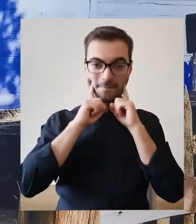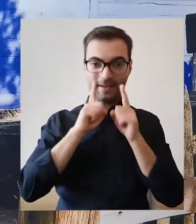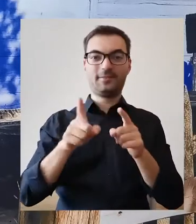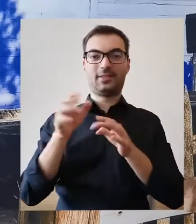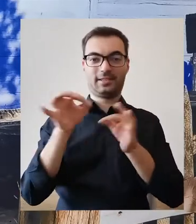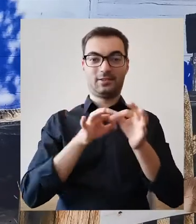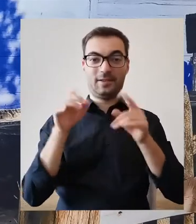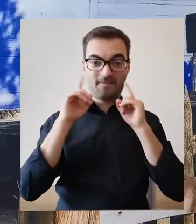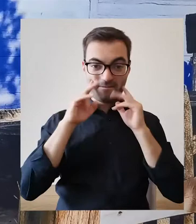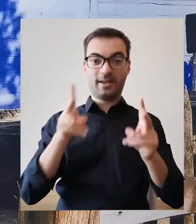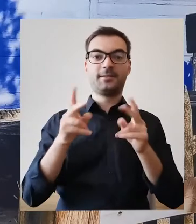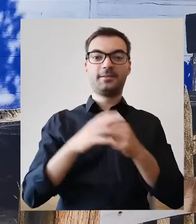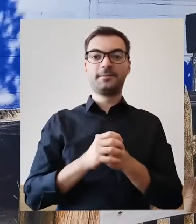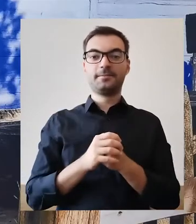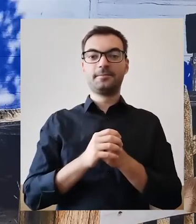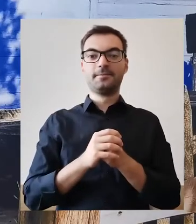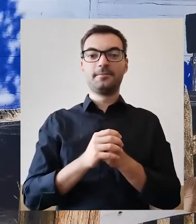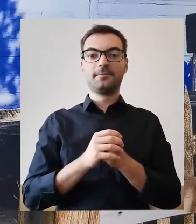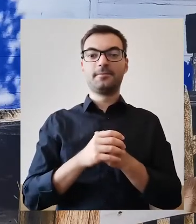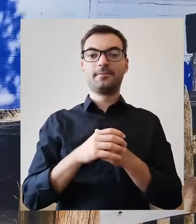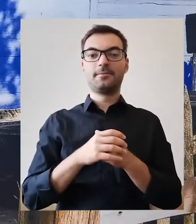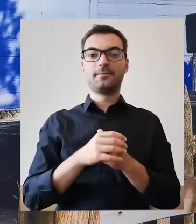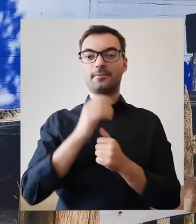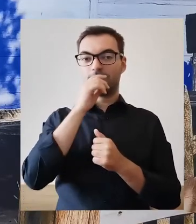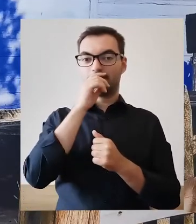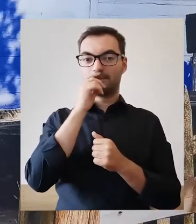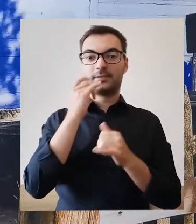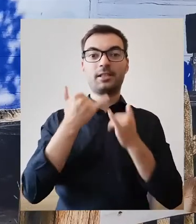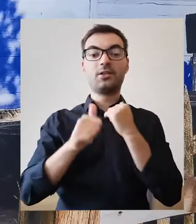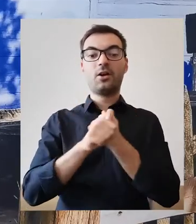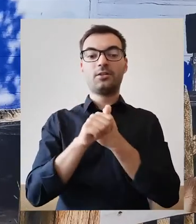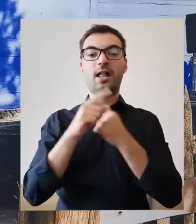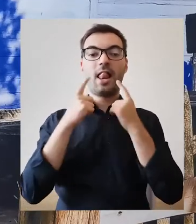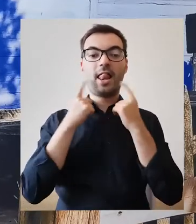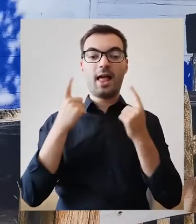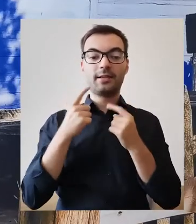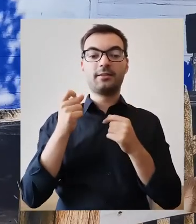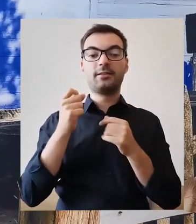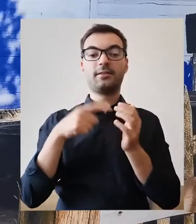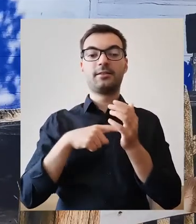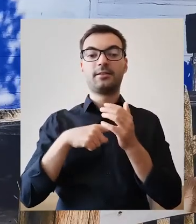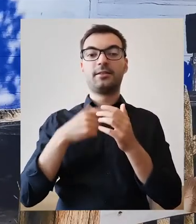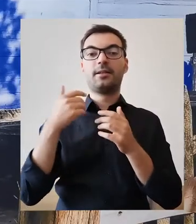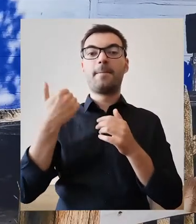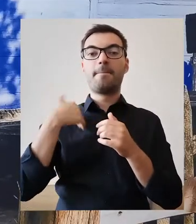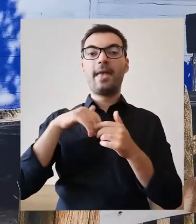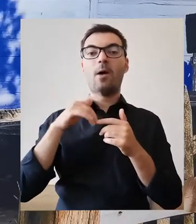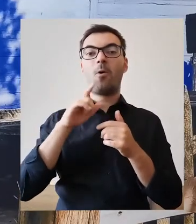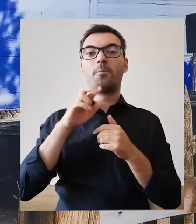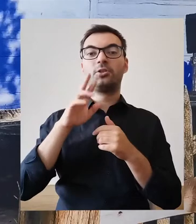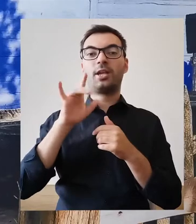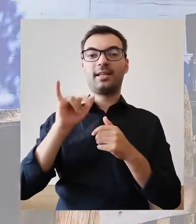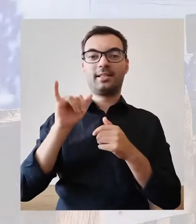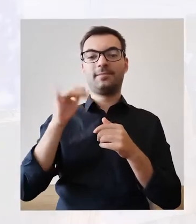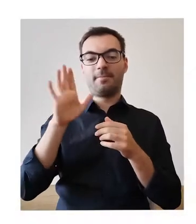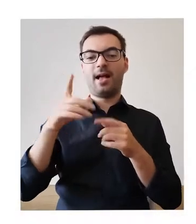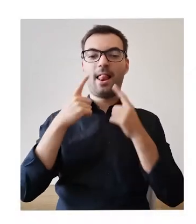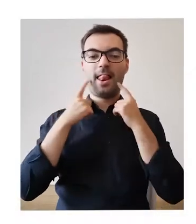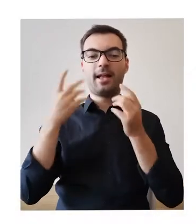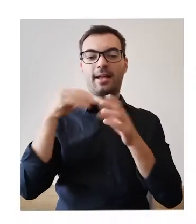historia natomiast jeżeli chodzi o rynek gdy to legendy mają białe brzegi w swoim herbie